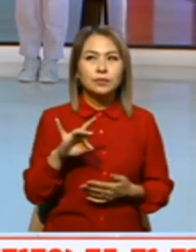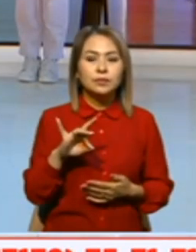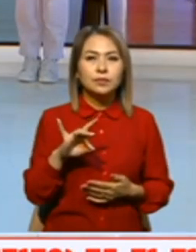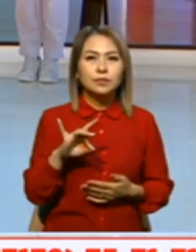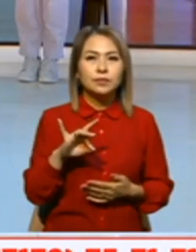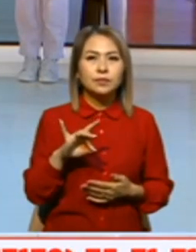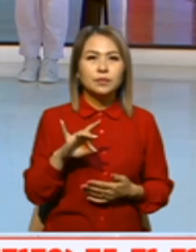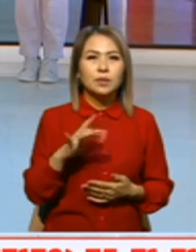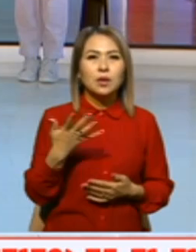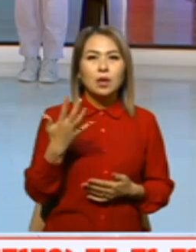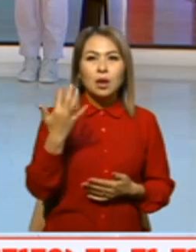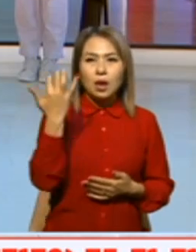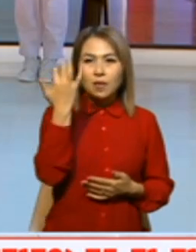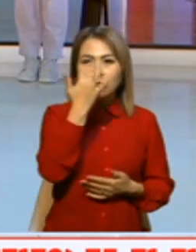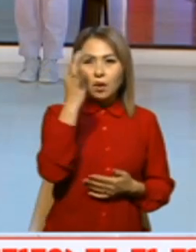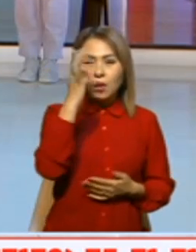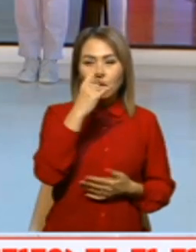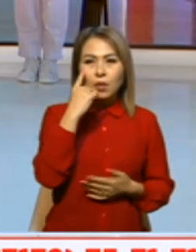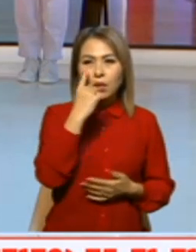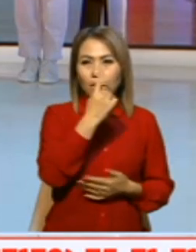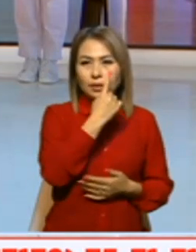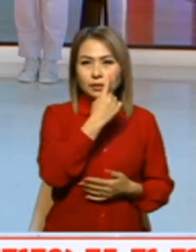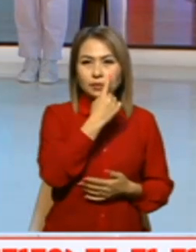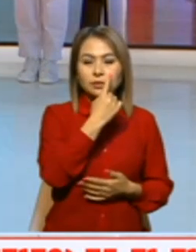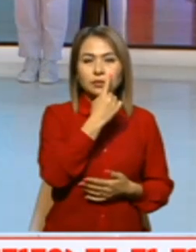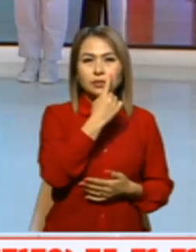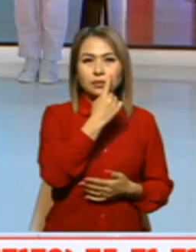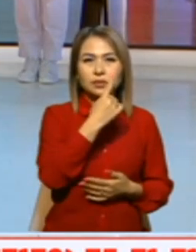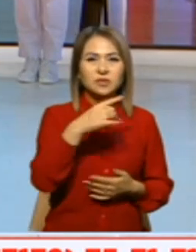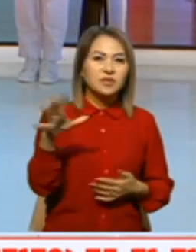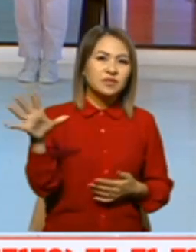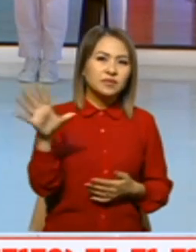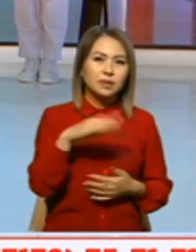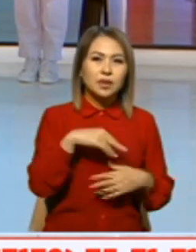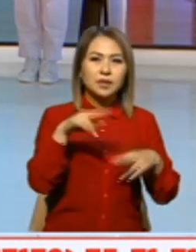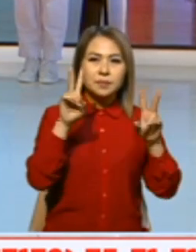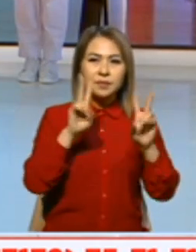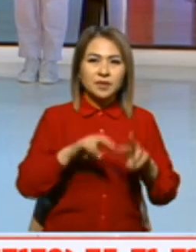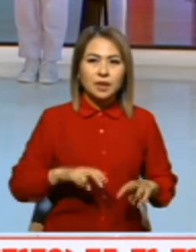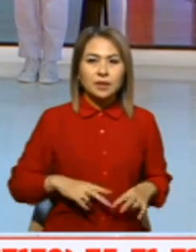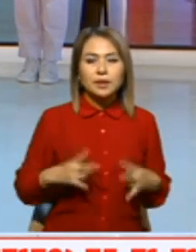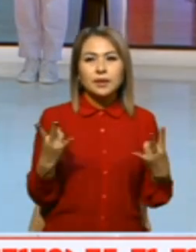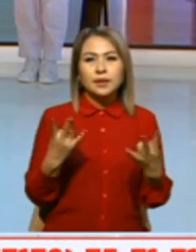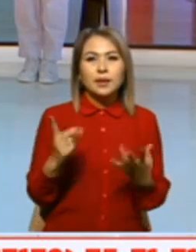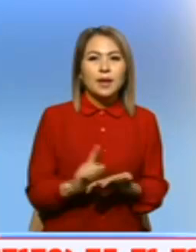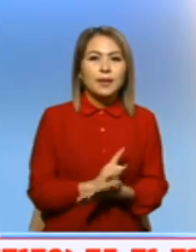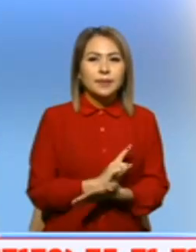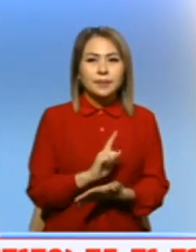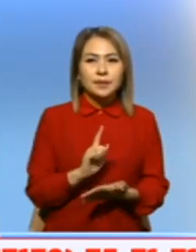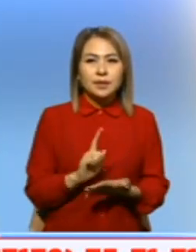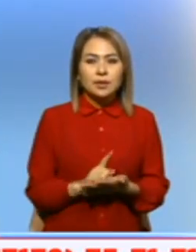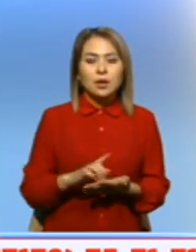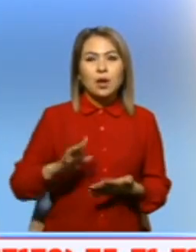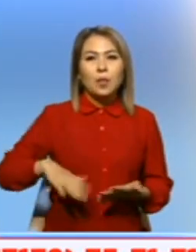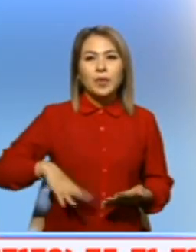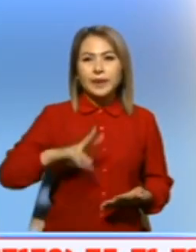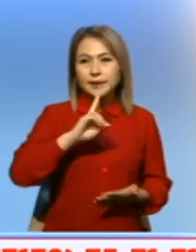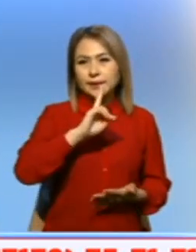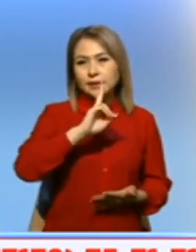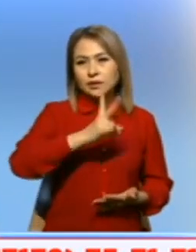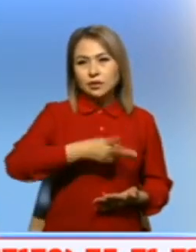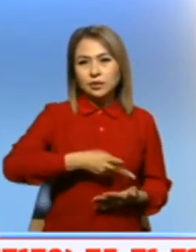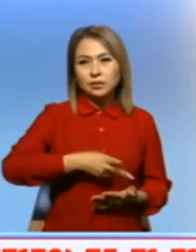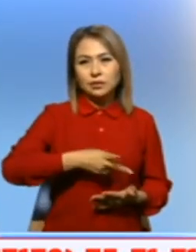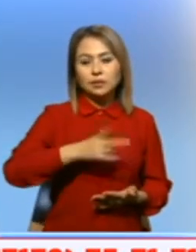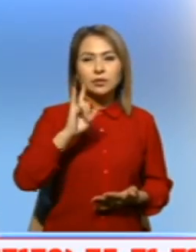дейміз, офтальмолог, барлық жаңағы мамандардың қарауынан өту қажет міндетті түрде. Одан кейін екі жасына келген